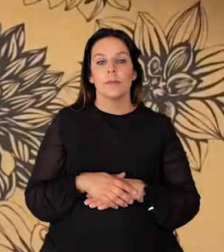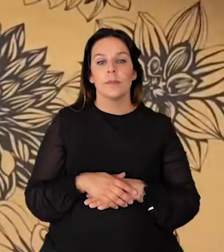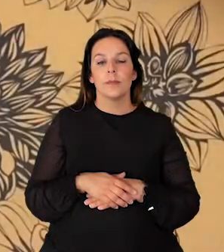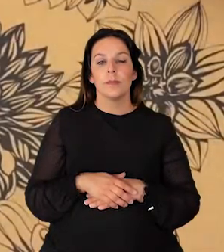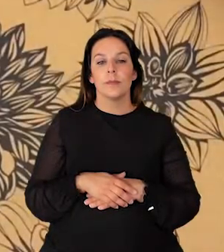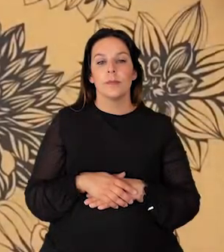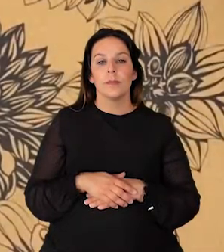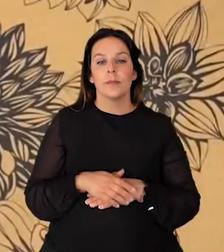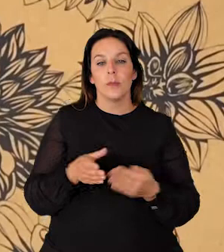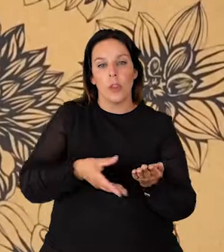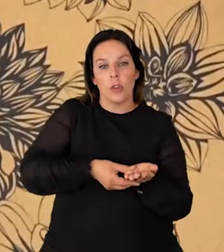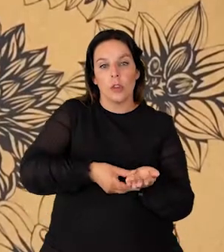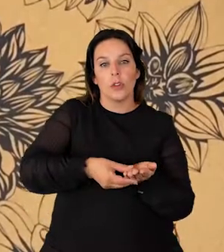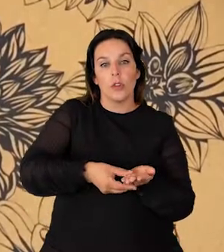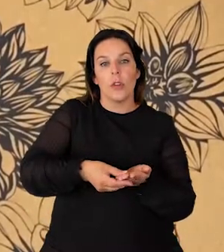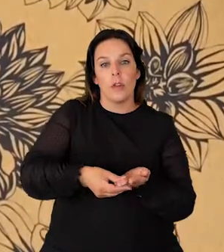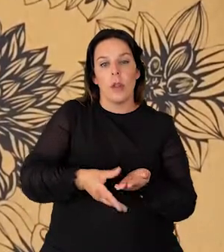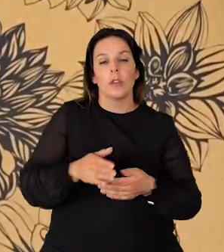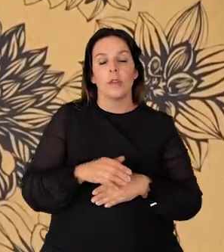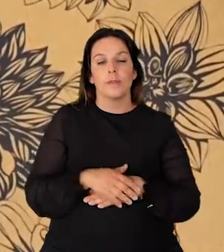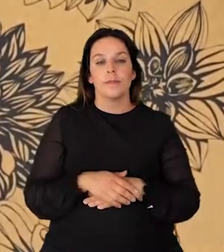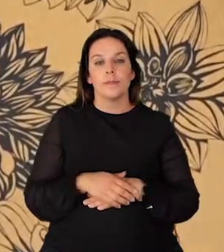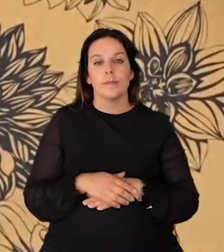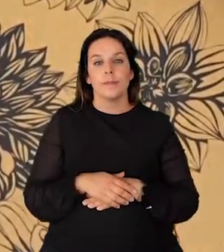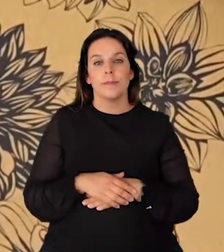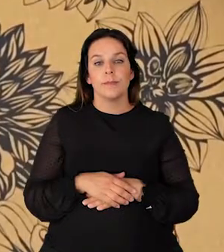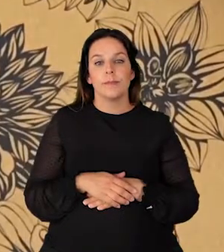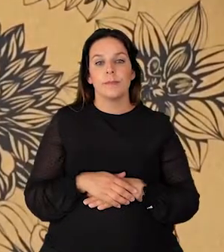tego zszywacza.